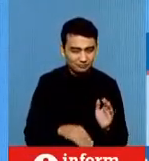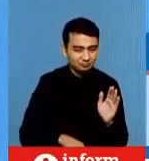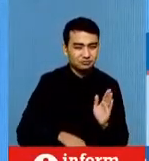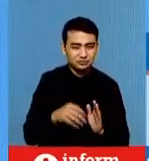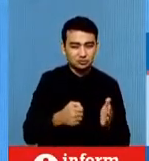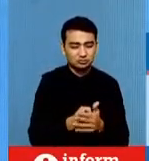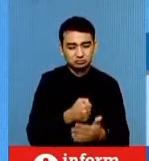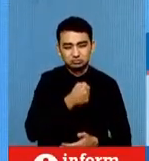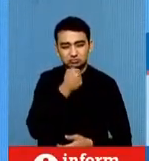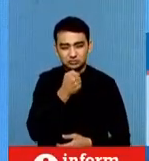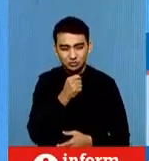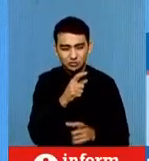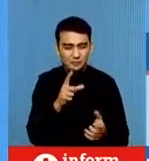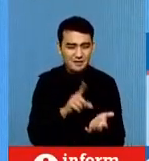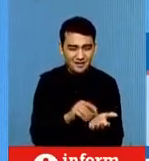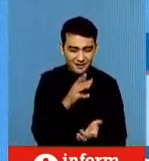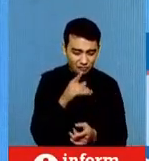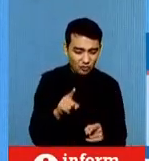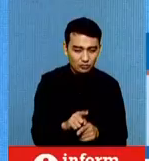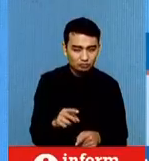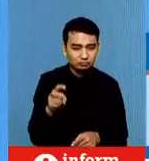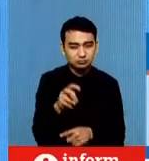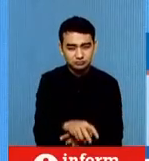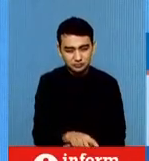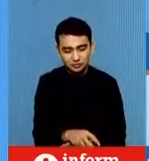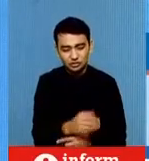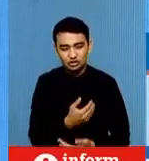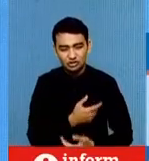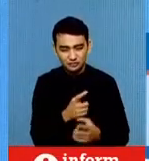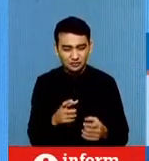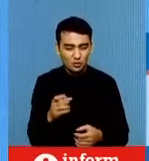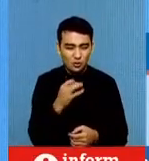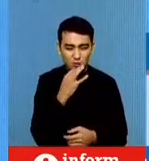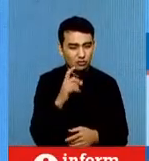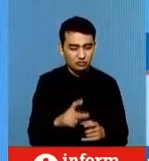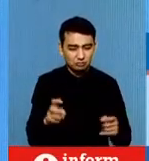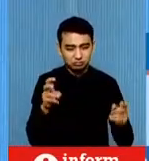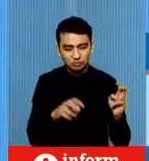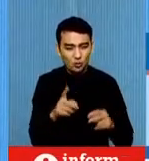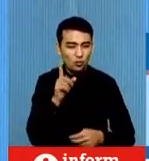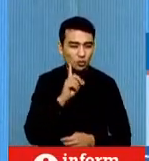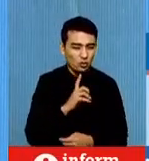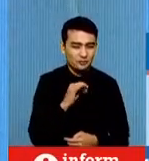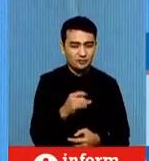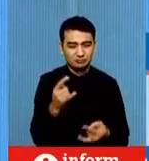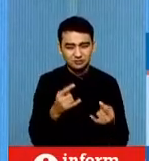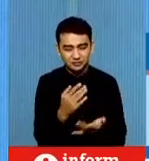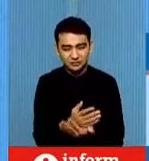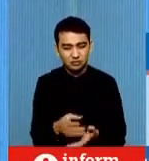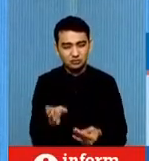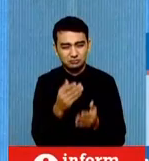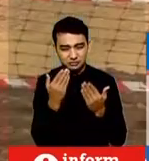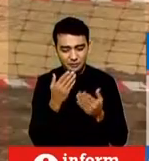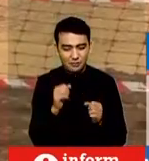үлкен зейнеткер қала тұрғындарына бәріне қолайлы, сондықтан